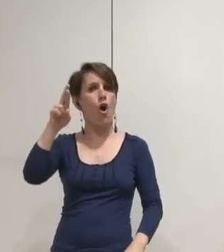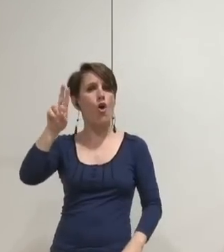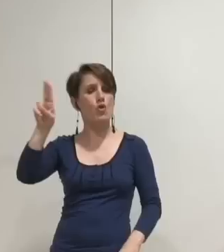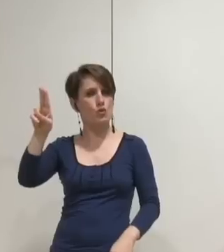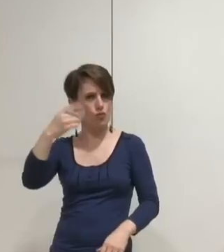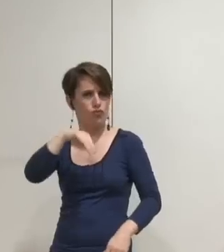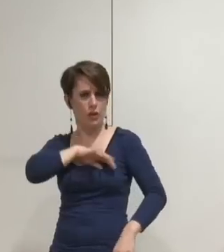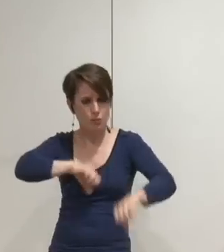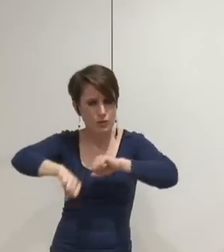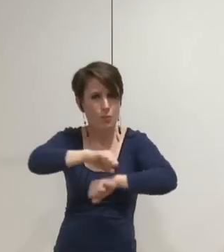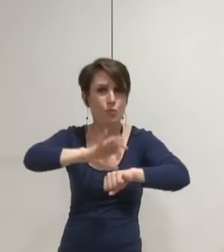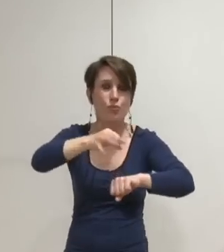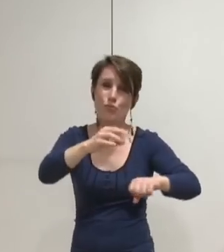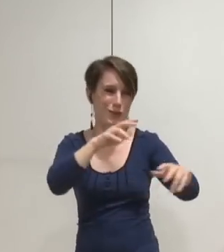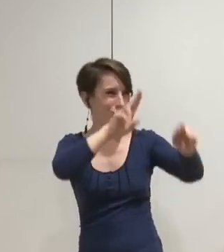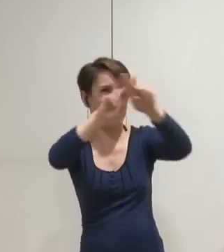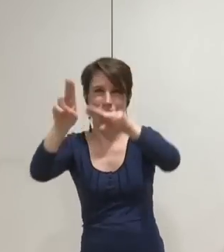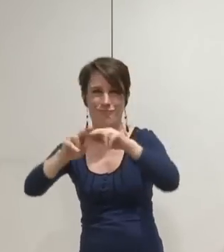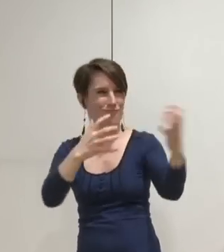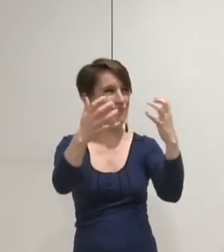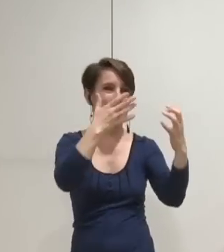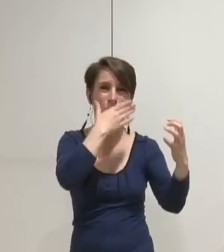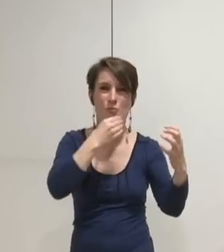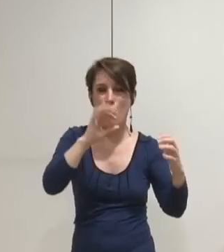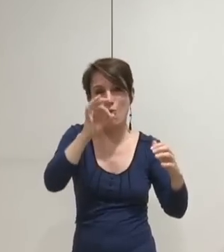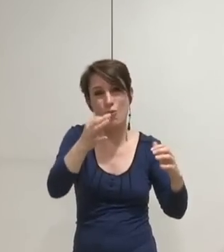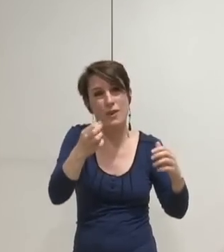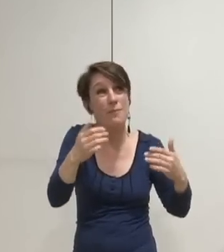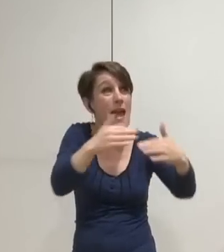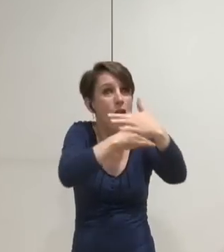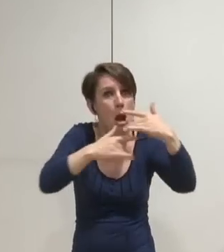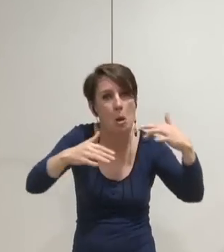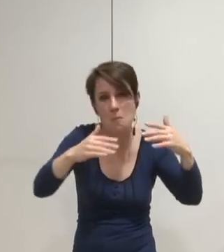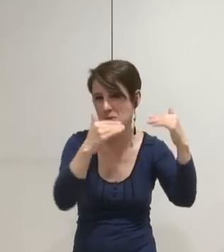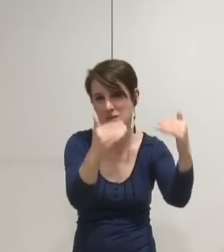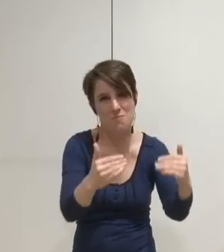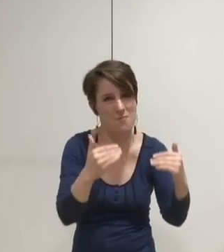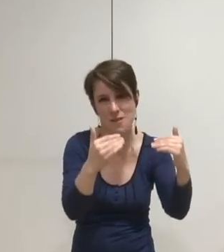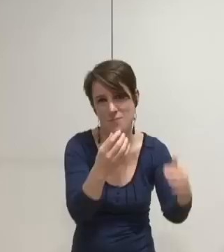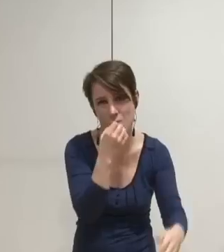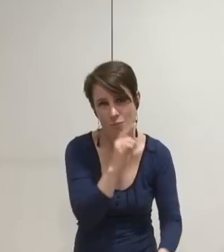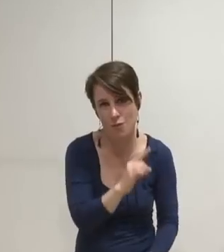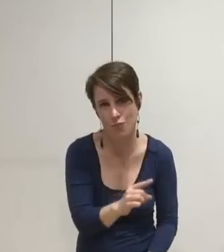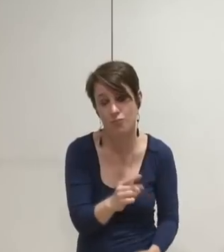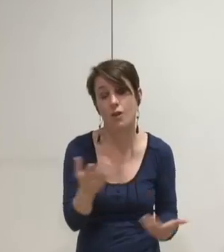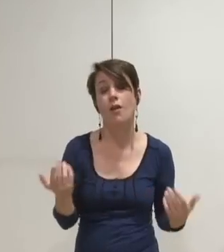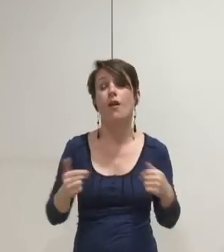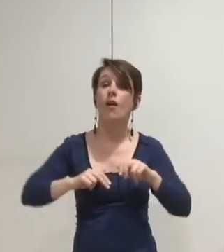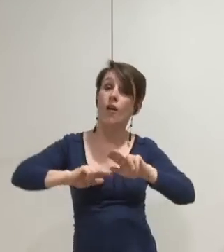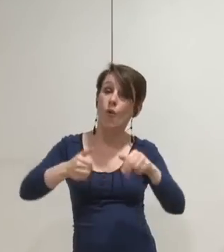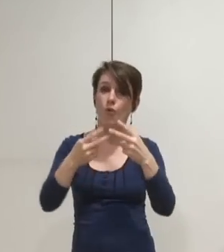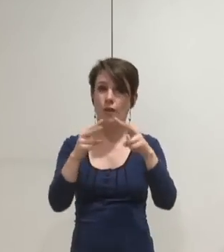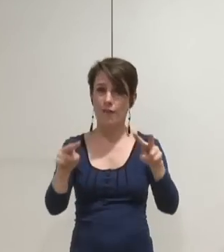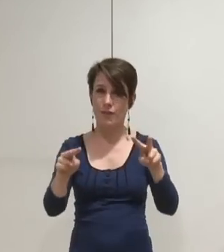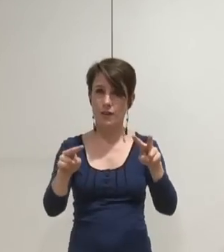savons que le beau ne suffit pas pour modifier l'ambiance d'un quartier le contrat de ville tel qu'il est conçu aujourd'hui